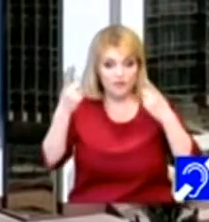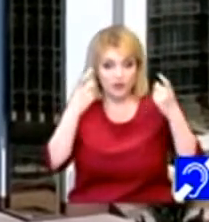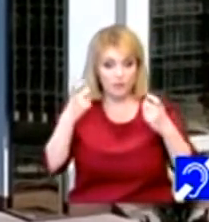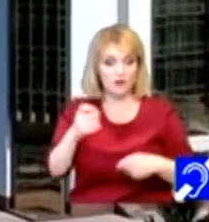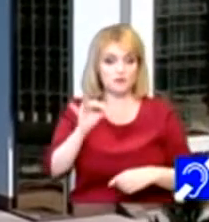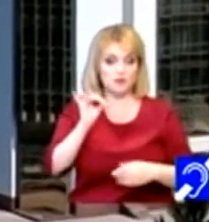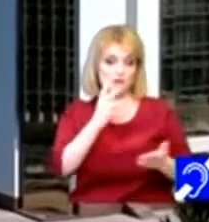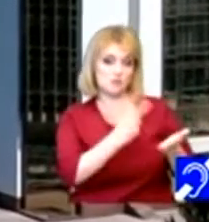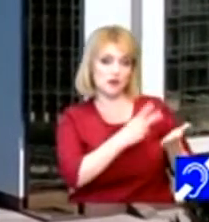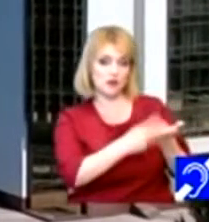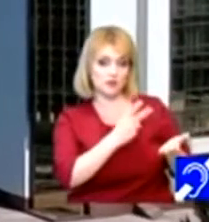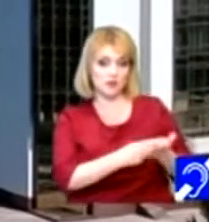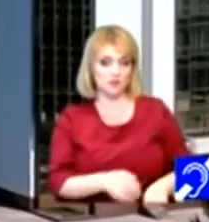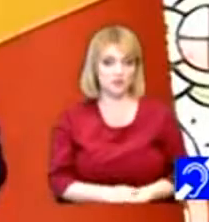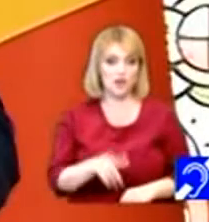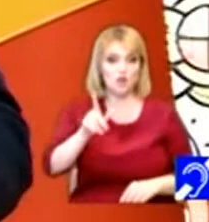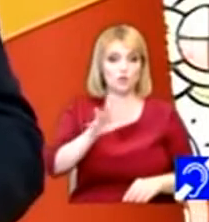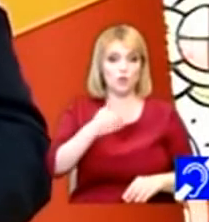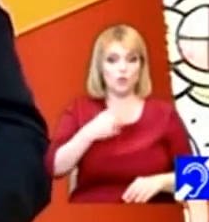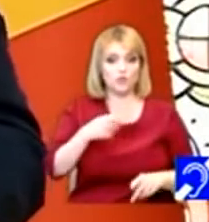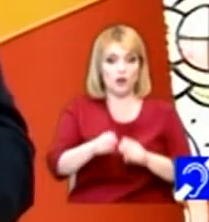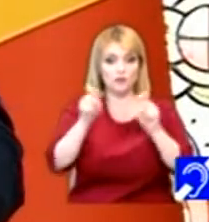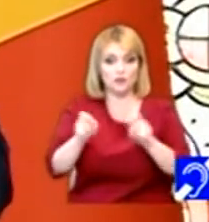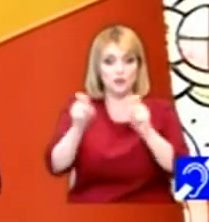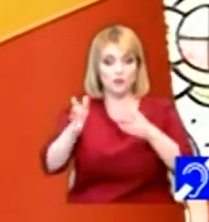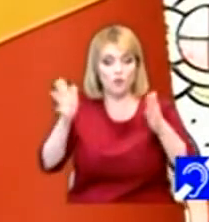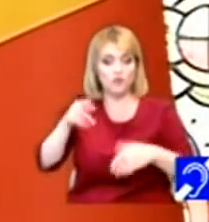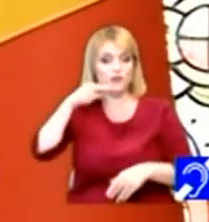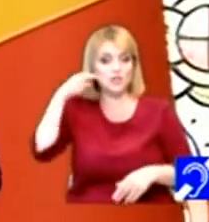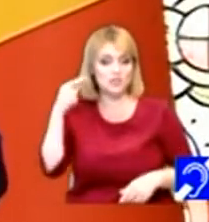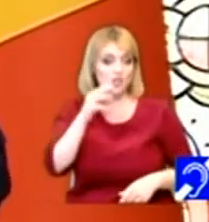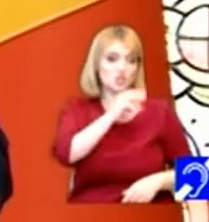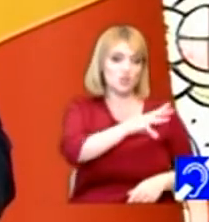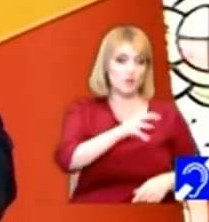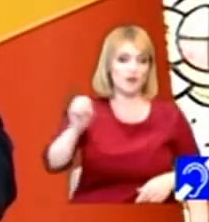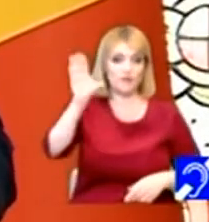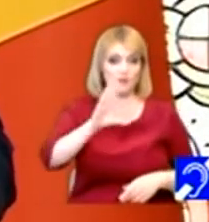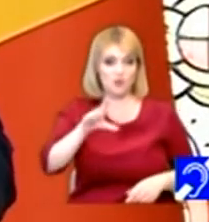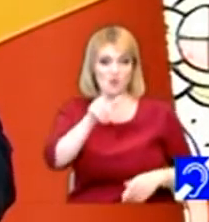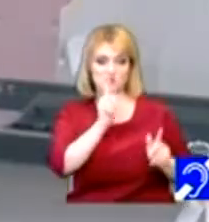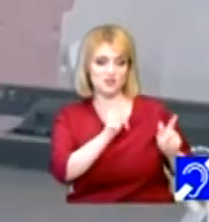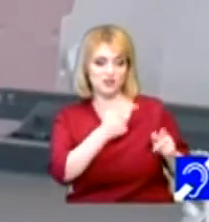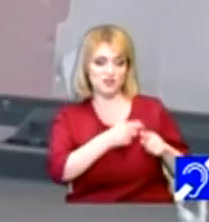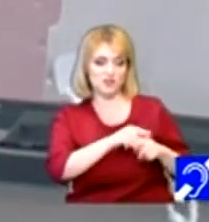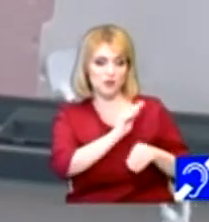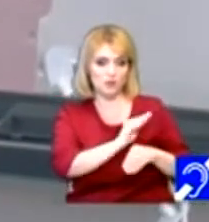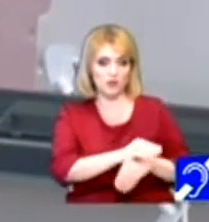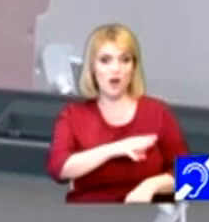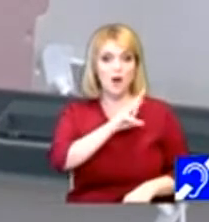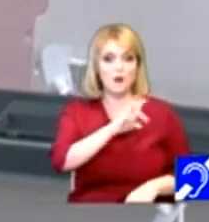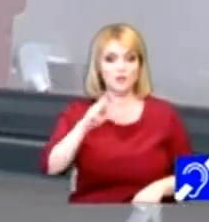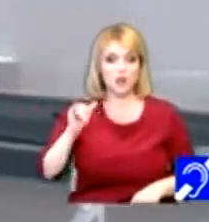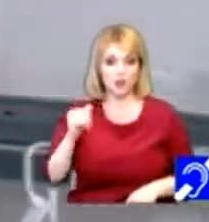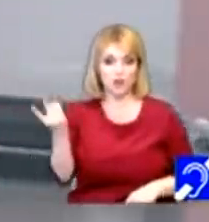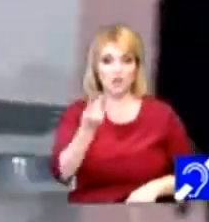TVR Moldova, ofițerul de presă al președintelui a spus că acuzațiile aduse de Maia Sandu sunt, cităm, halucinații electorale. Amintim că Maia Sandu și